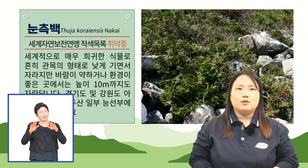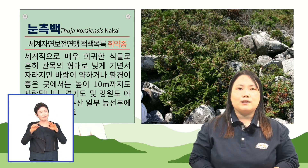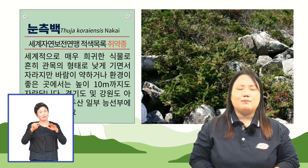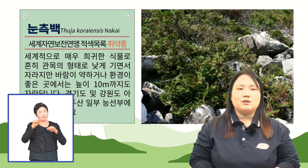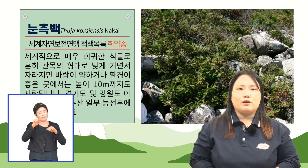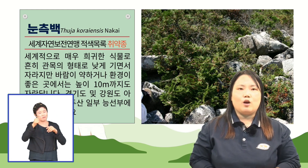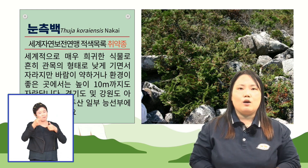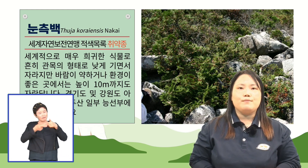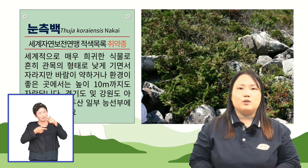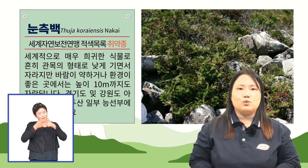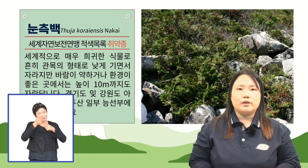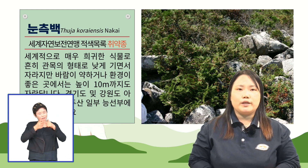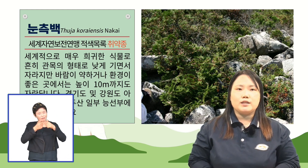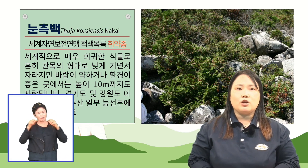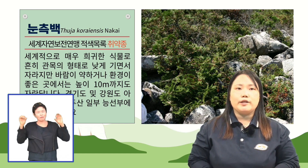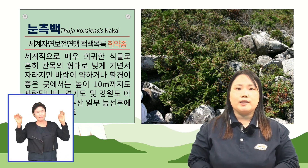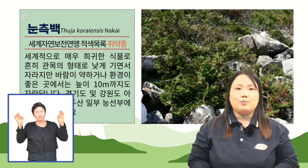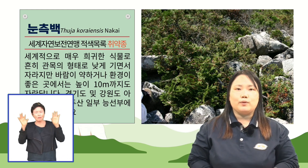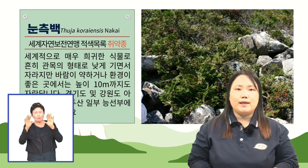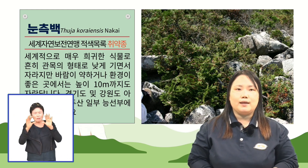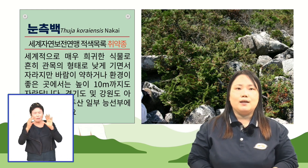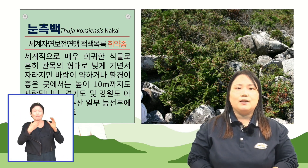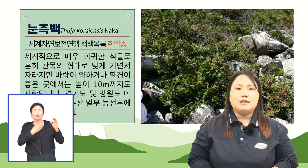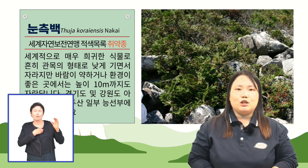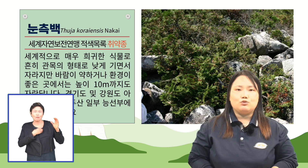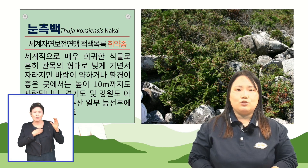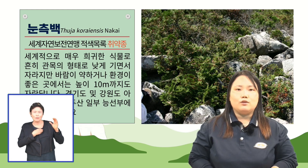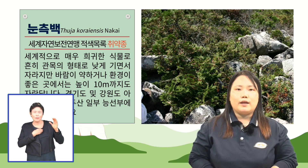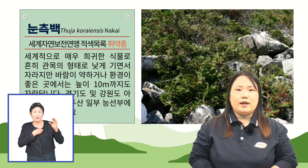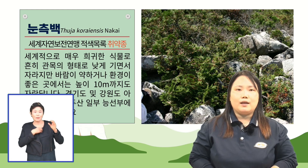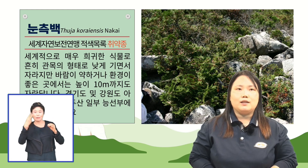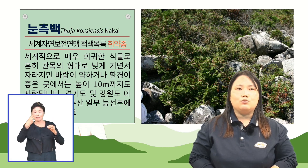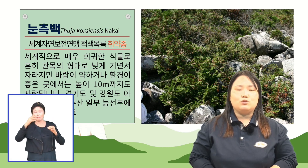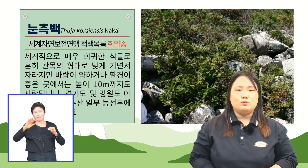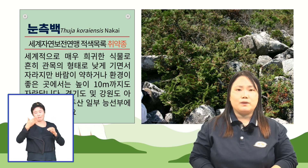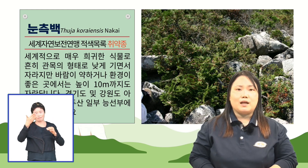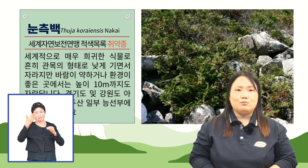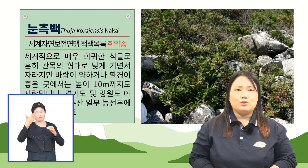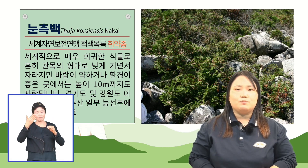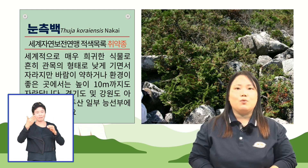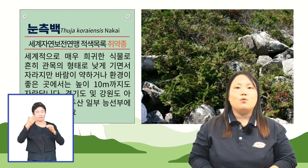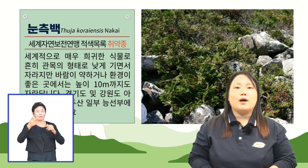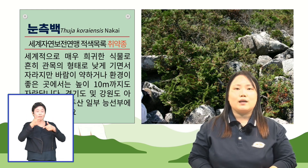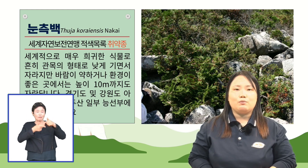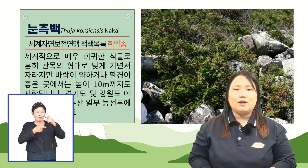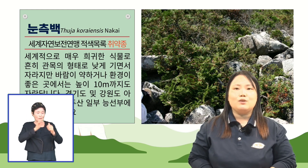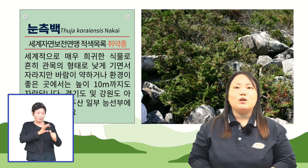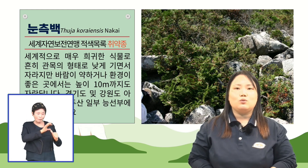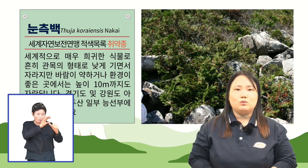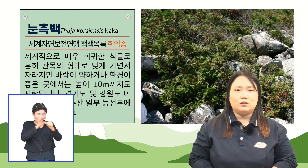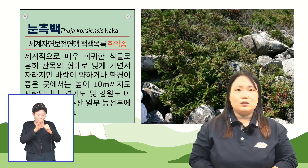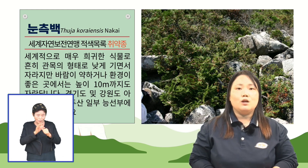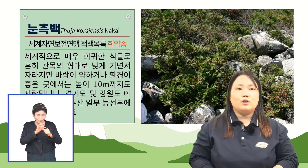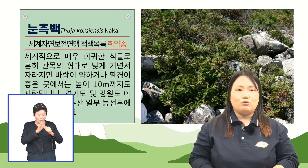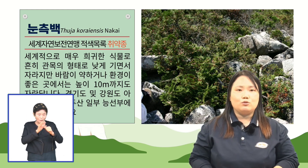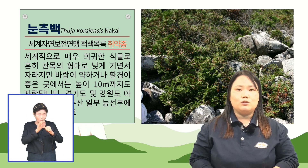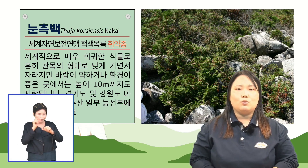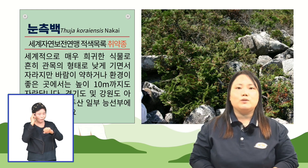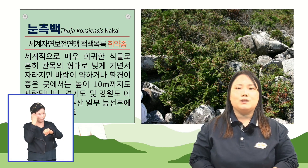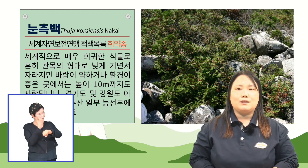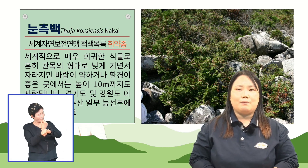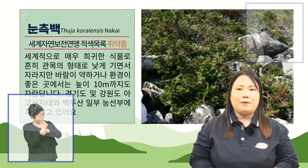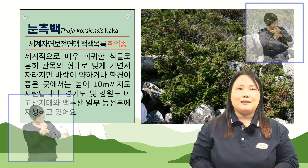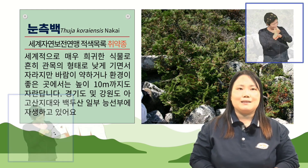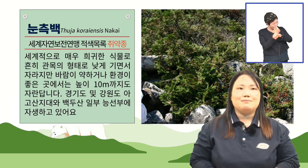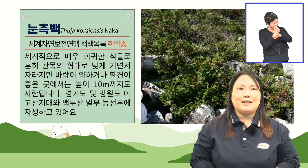나무는 구상나무처럼 멸종위기에 처해 있다 보니 2009년에 이 눈축백 나무를 보호하기 위한 활동들,